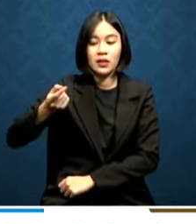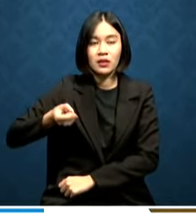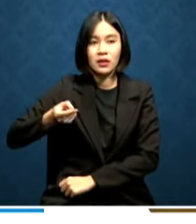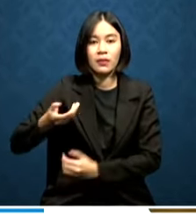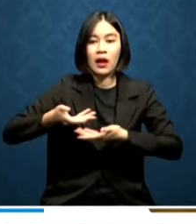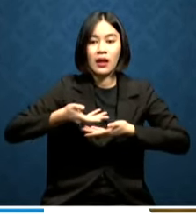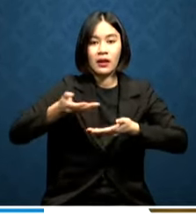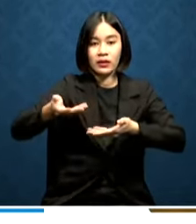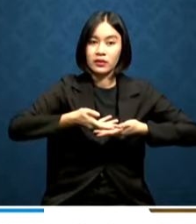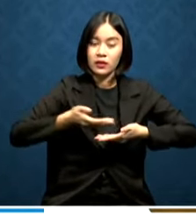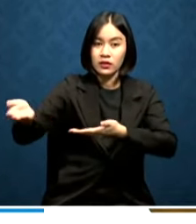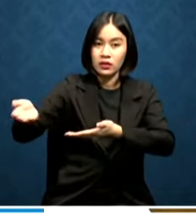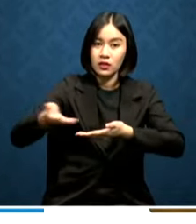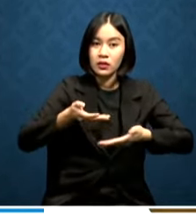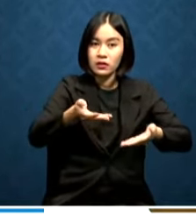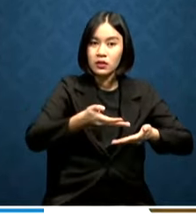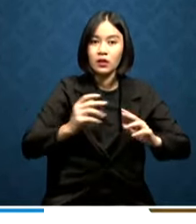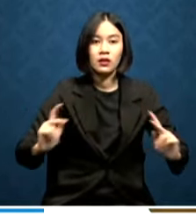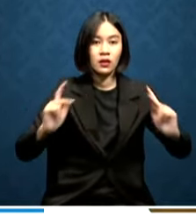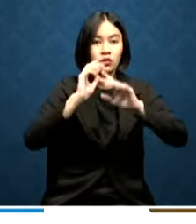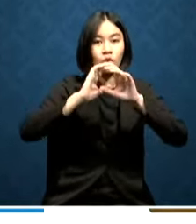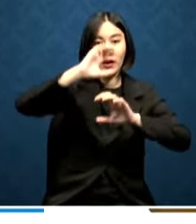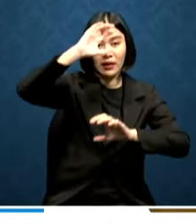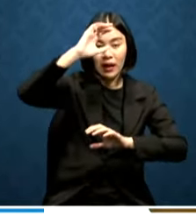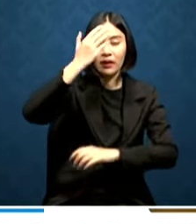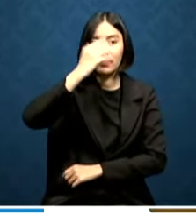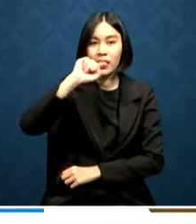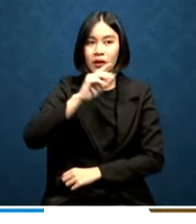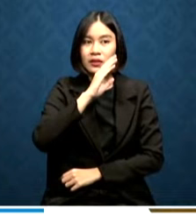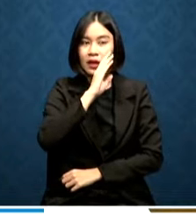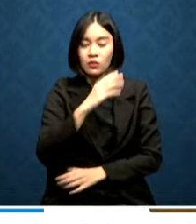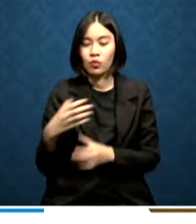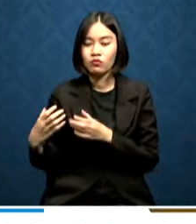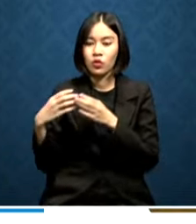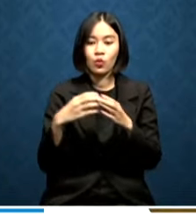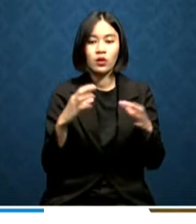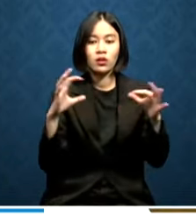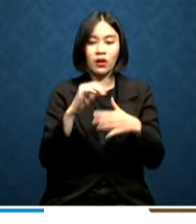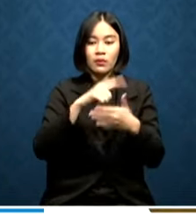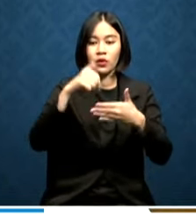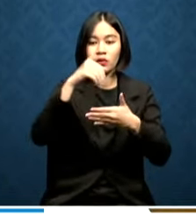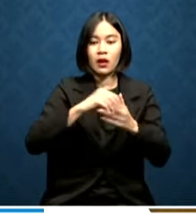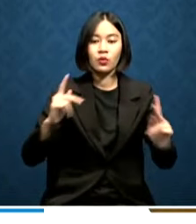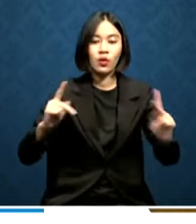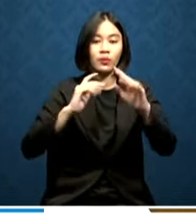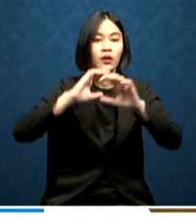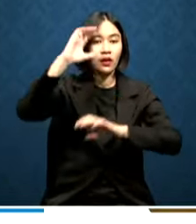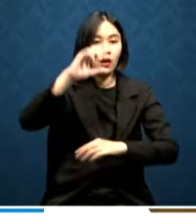เชิญมหาไทยนะครับเชิญเพราะว่าถ้าเราไปลงพร้อมกับเรื่องการเลือกตั้งของมหาไทยต้องคุยกับมหาไ